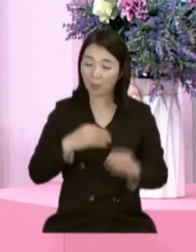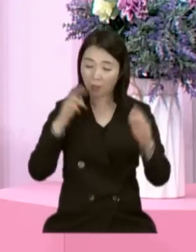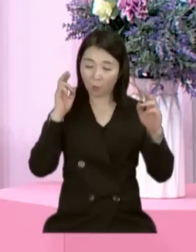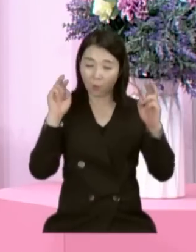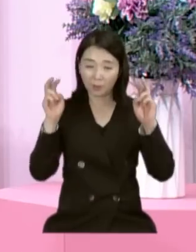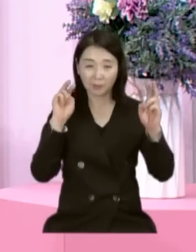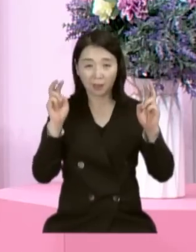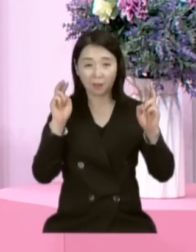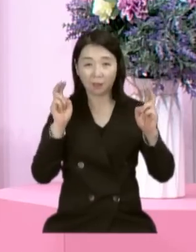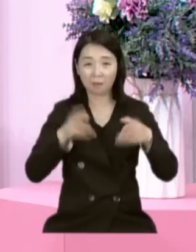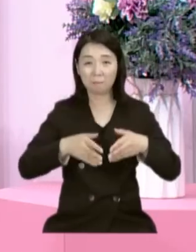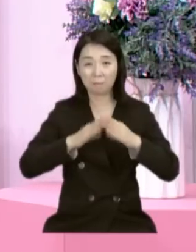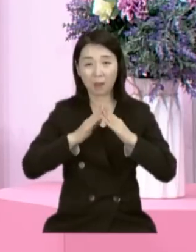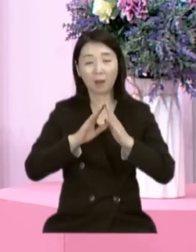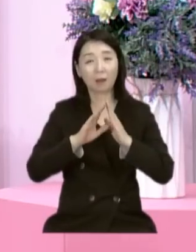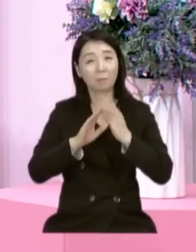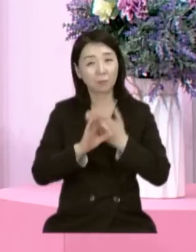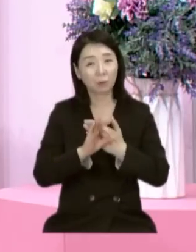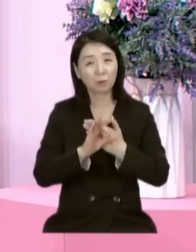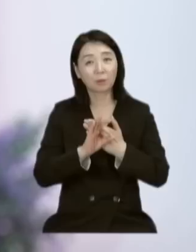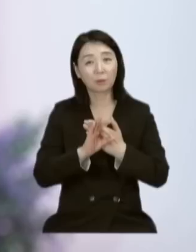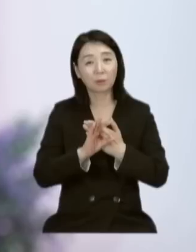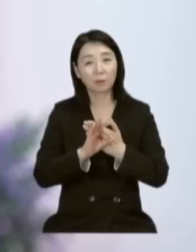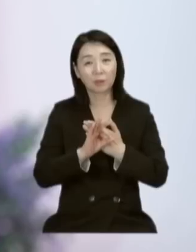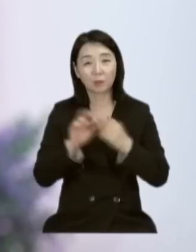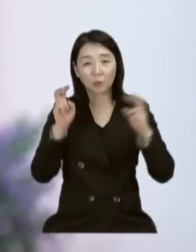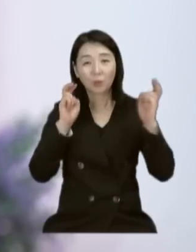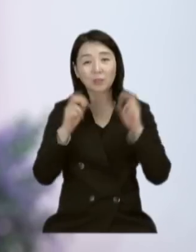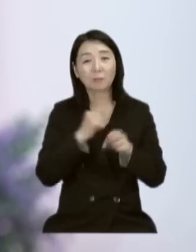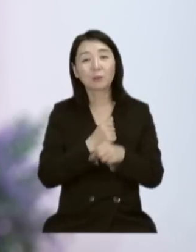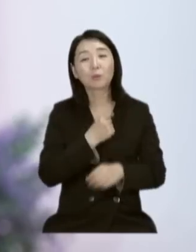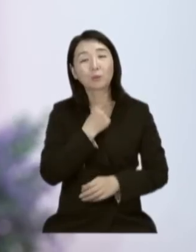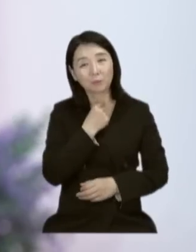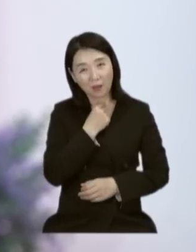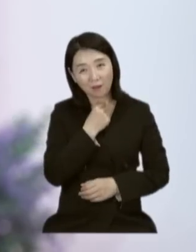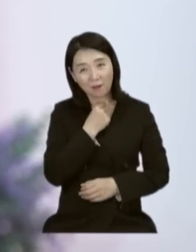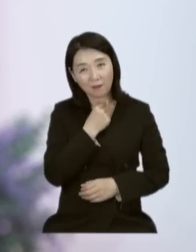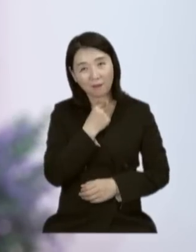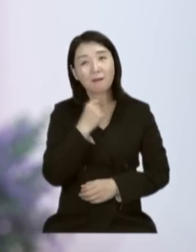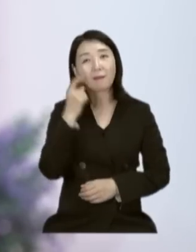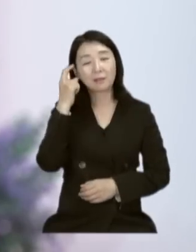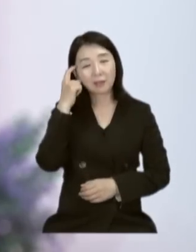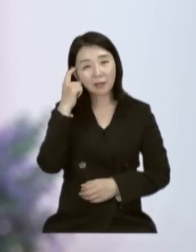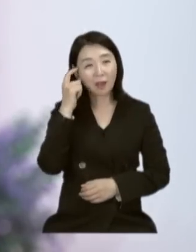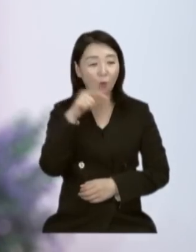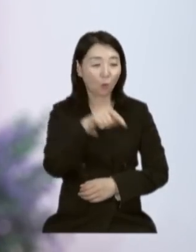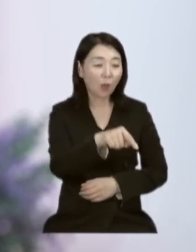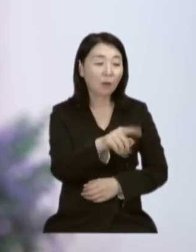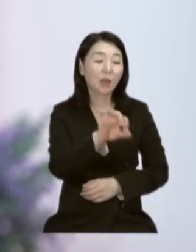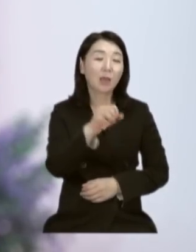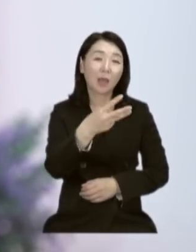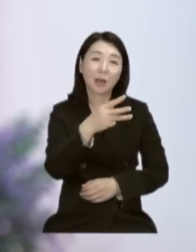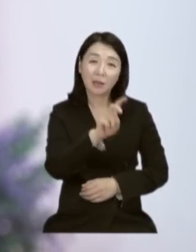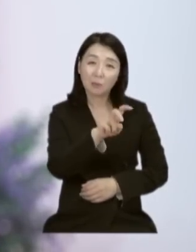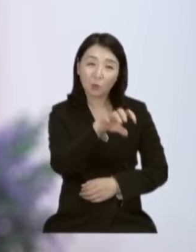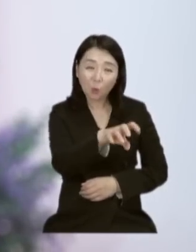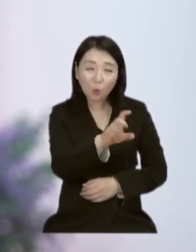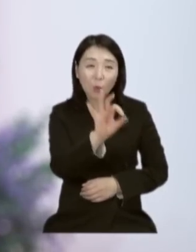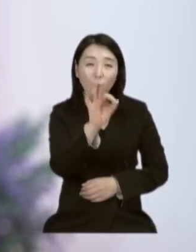회사를 또 이렇게 창업을 하게 되면은 이런 회사를 만들었으면 좋겠다. 오아시스 같은 회사.